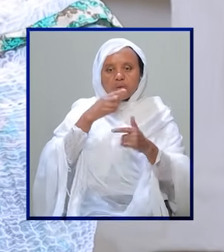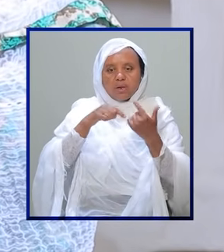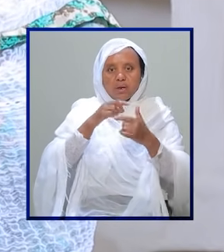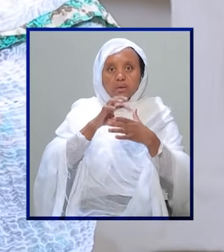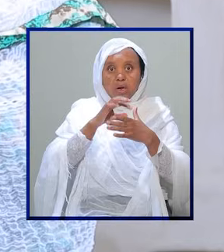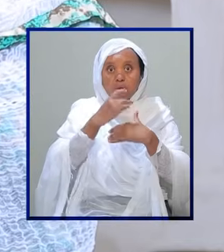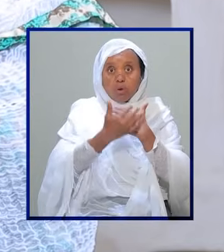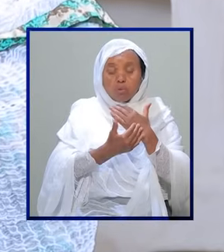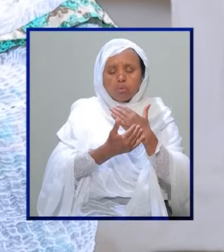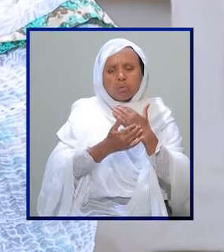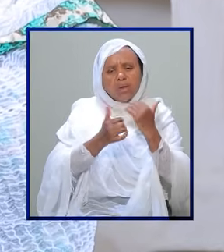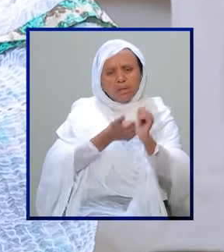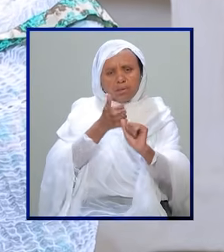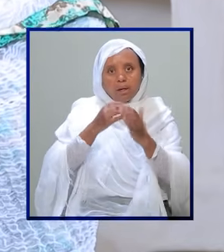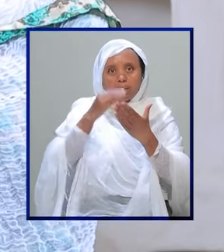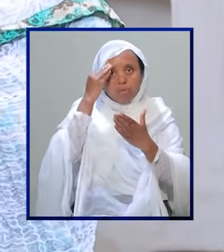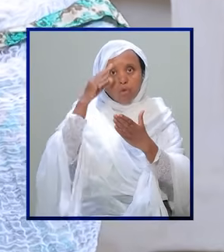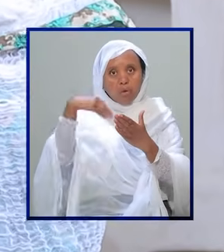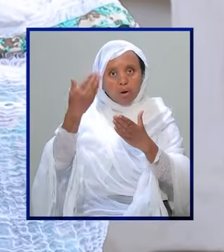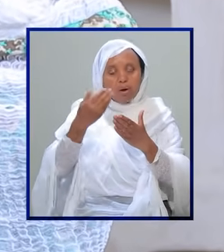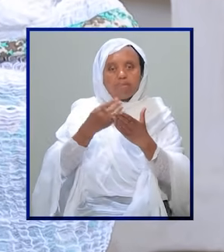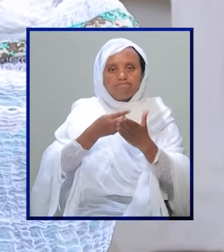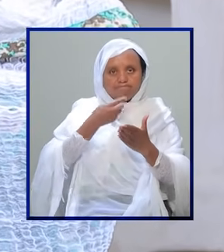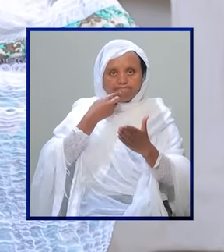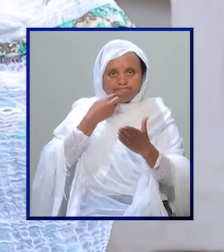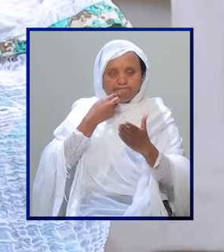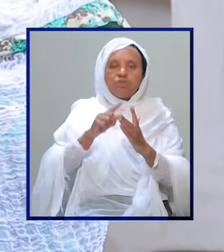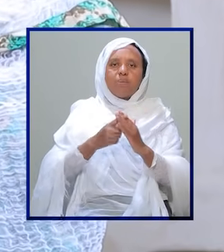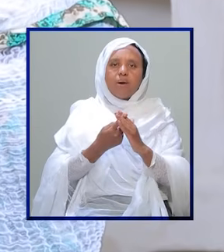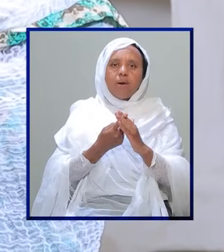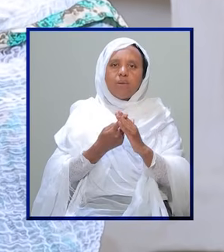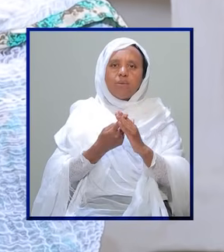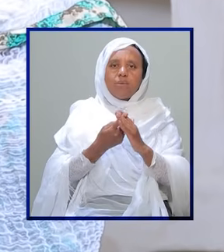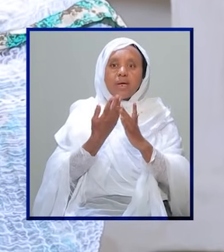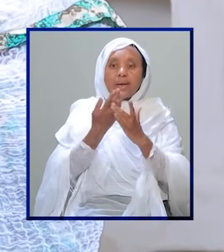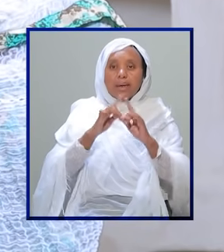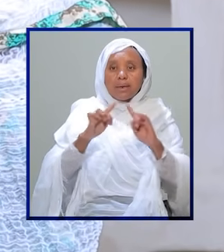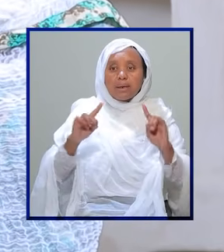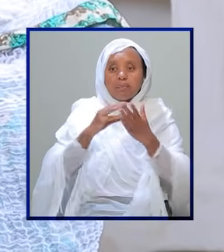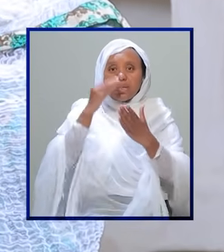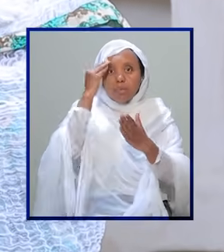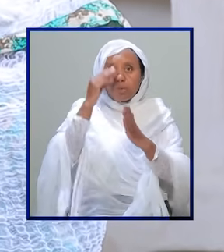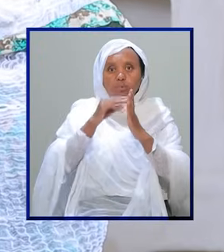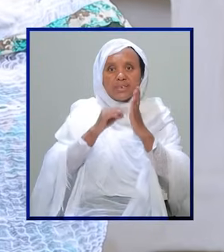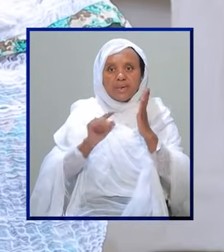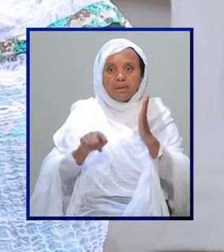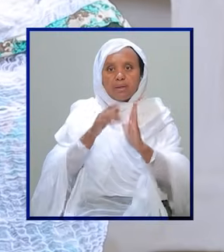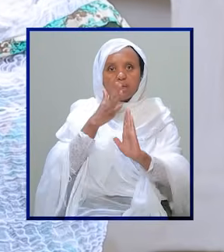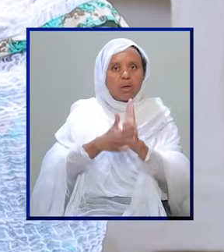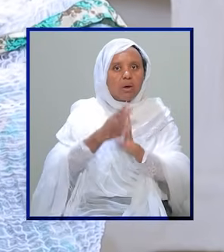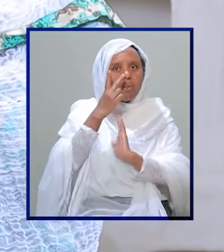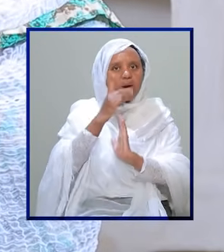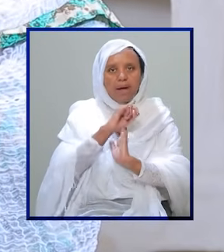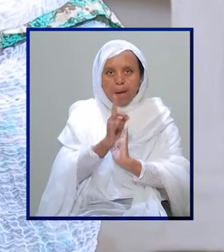ስለ ስጋው ደሙ ተከታታይ ትምህርቶችን ከተማርኩ በኋላ ስጋው ደሙን መቀበል ጀምሬያለሁ። ነገር ግን በተማርኩት መሰረት እየተከናወነ